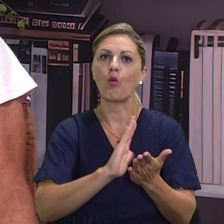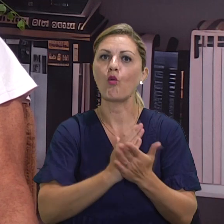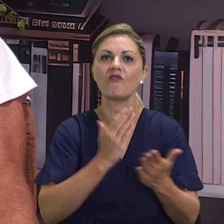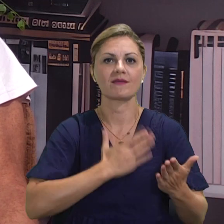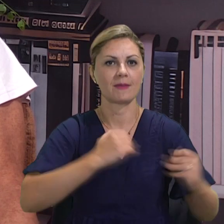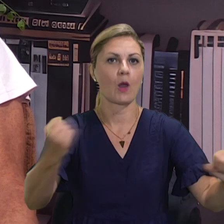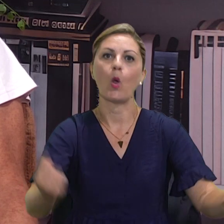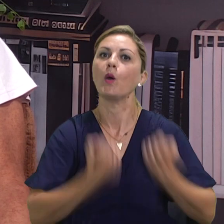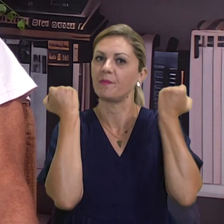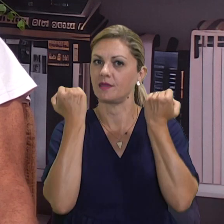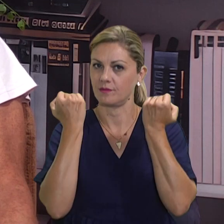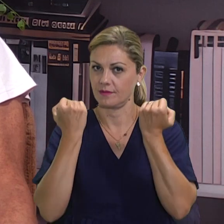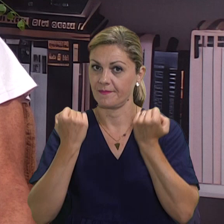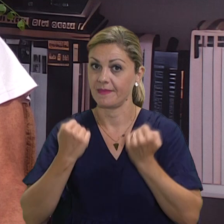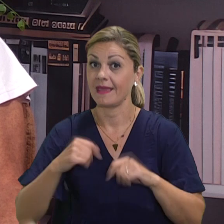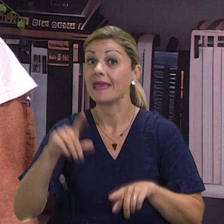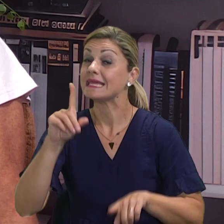svaki put kad je nešto bilo je odbijeno,